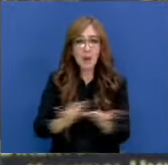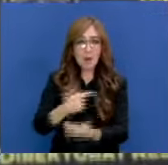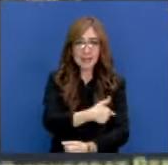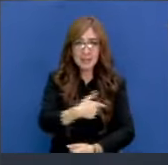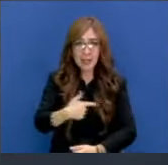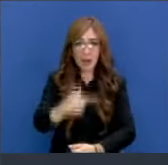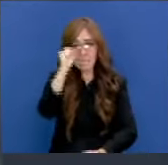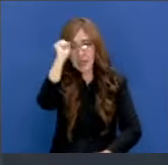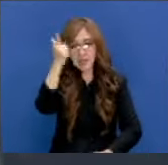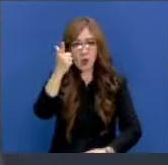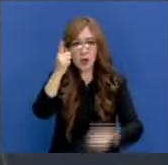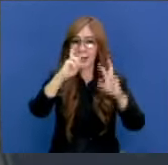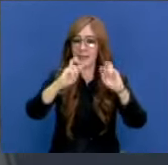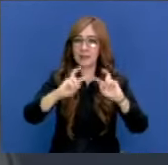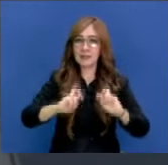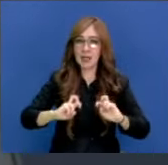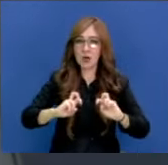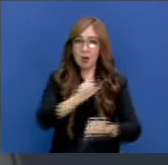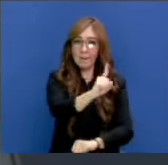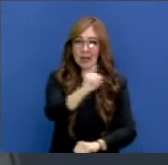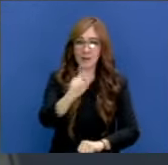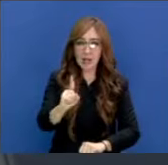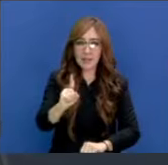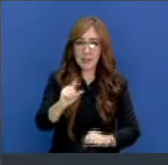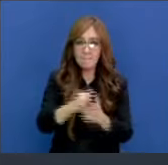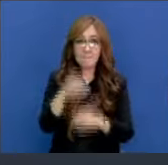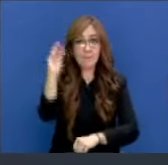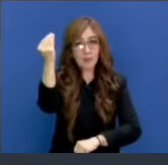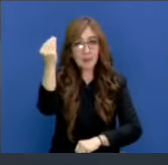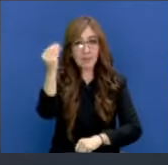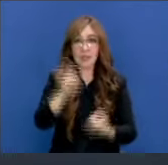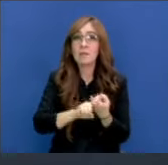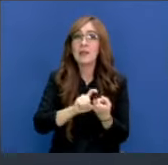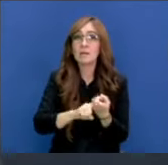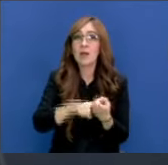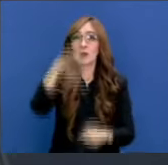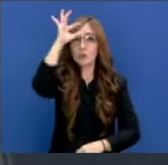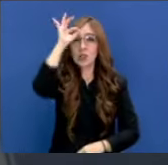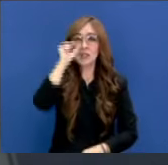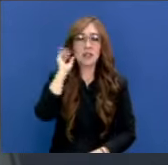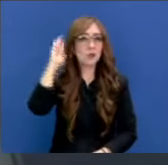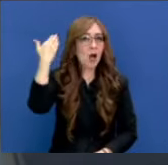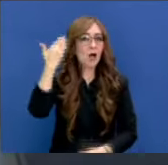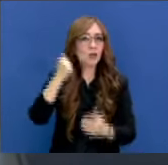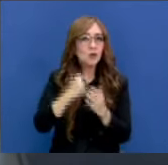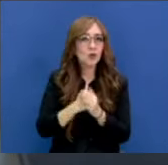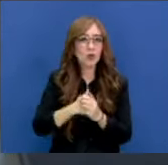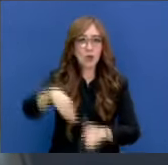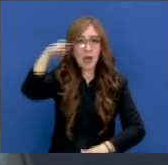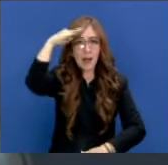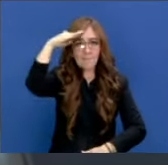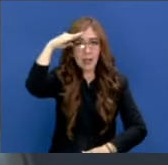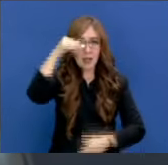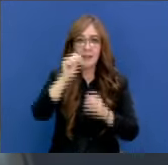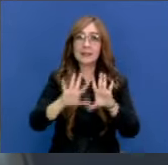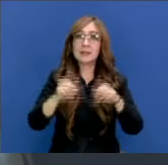dilakukan pengecekan oleh masing-masing perwira pengendali, oleh teman-teman Kapolres saat melakukan apel kesiapan pengamanan, ya.